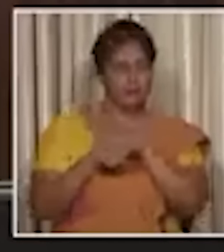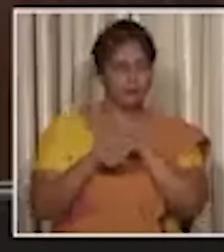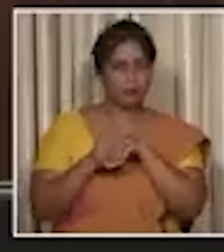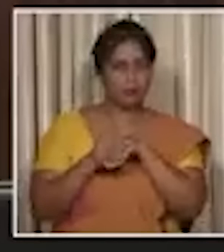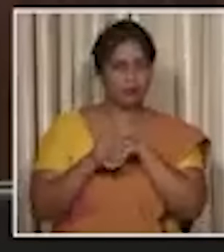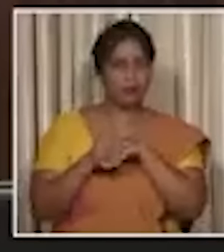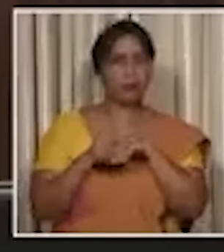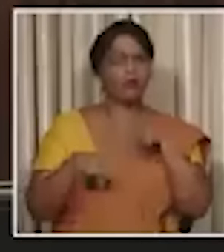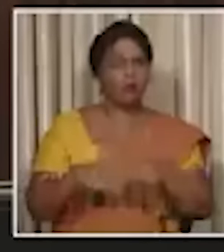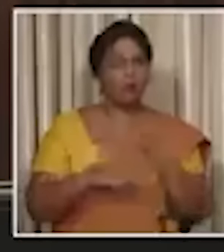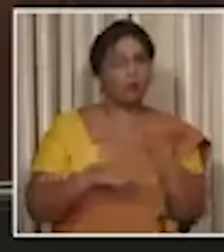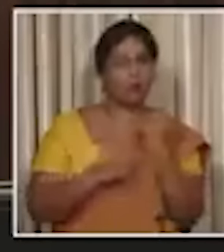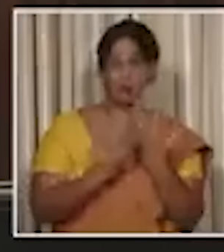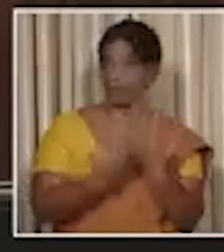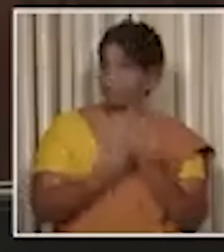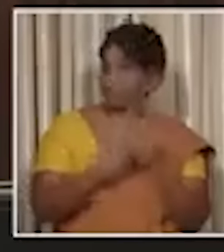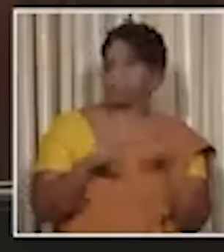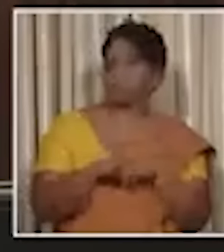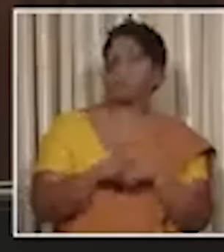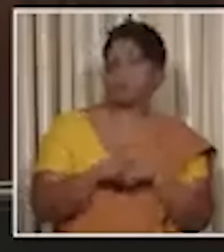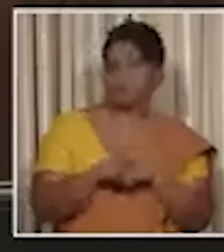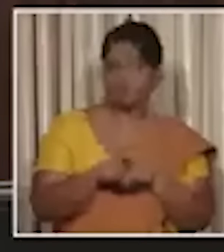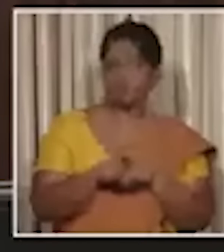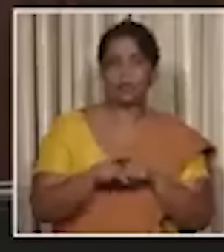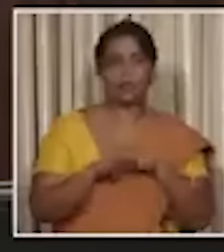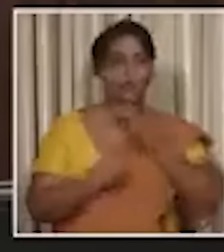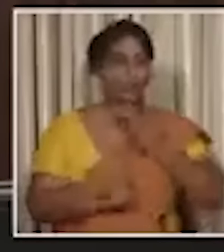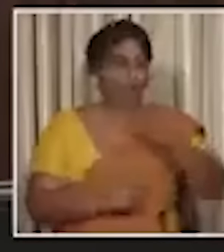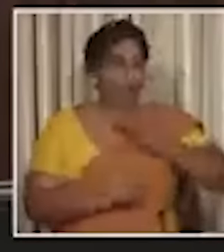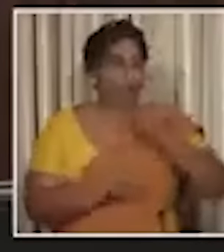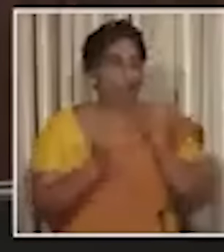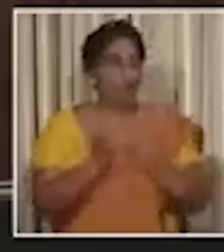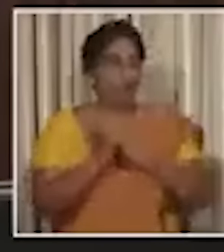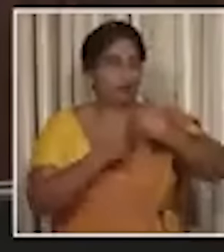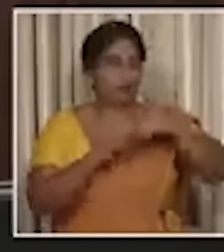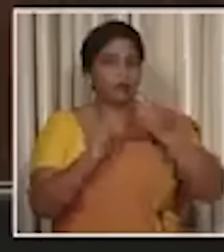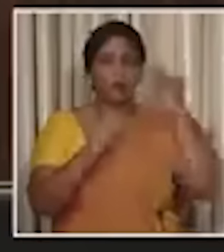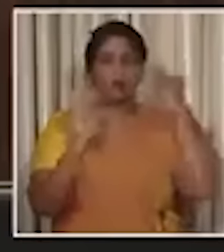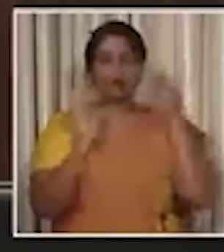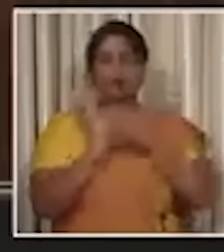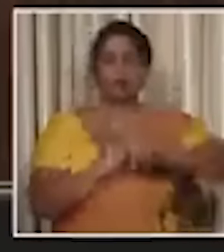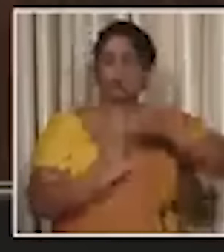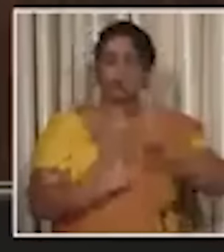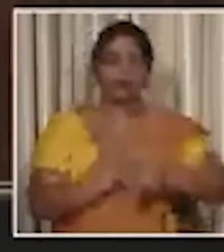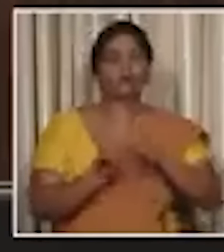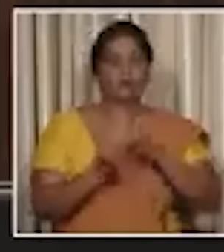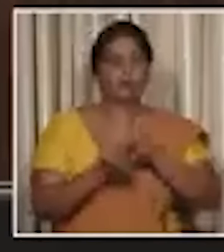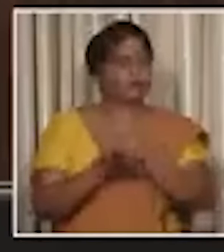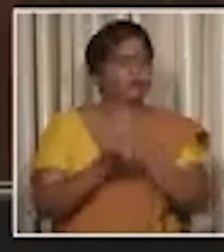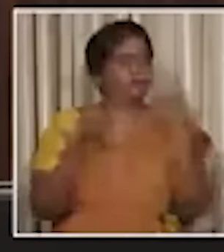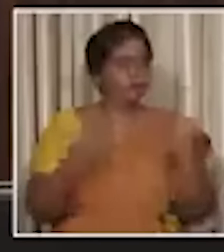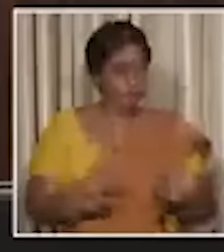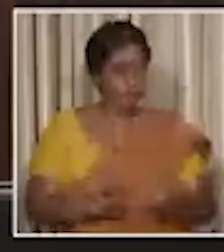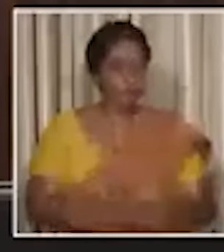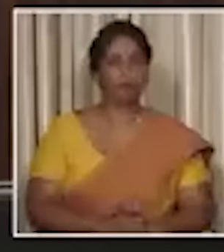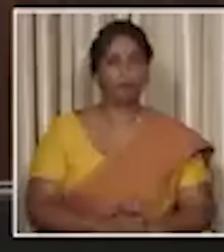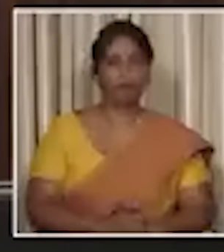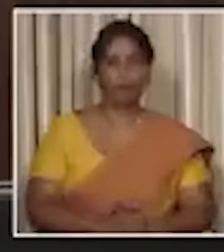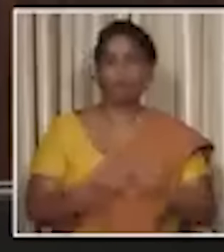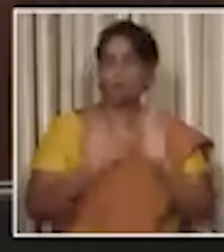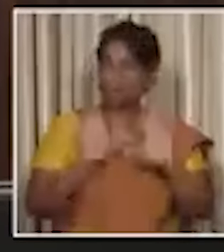கட்டுப்பாடுகளை கொண்டதாக ஒழுங்குபடுத்தலின் கீழ் சந்தையை வழிநடத்த வேண்டிய தேவைப்பாடும் இருக்கின்றது. தற்போது அதற்கான சில ஒழுங்குபடுத்தல் நிறுவனங்களை